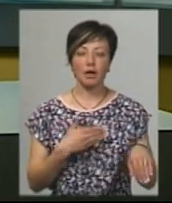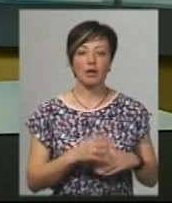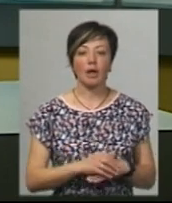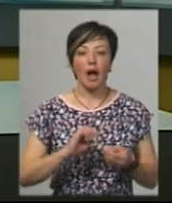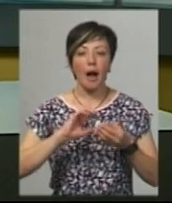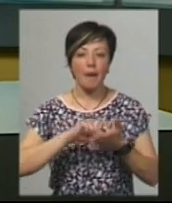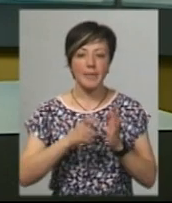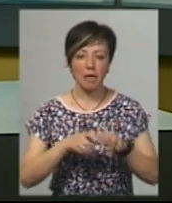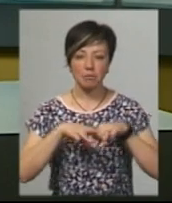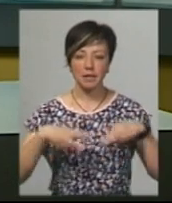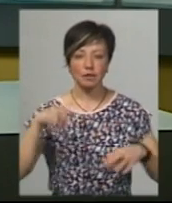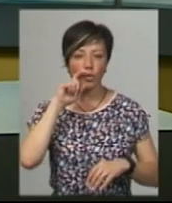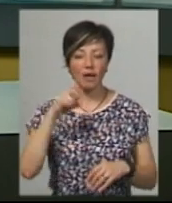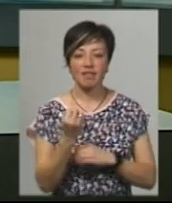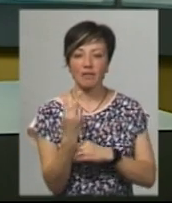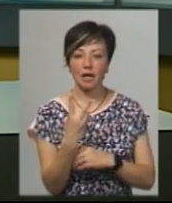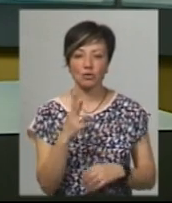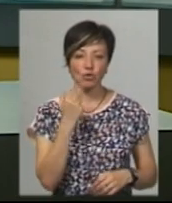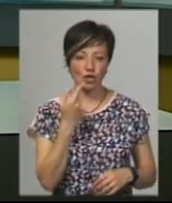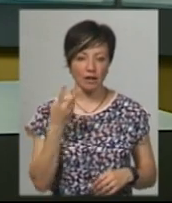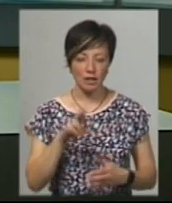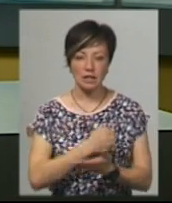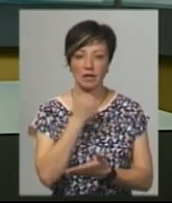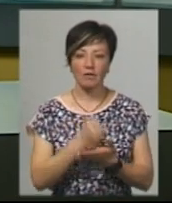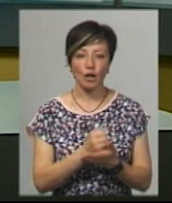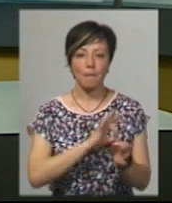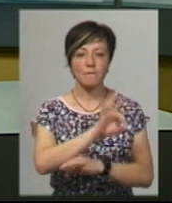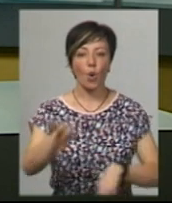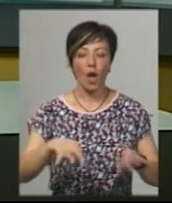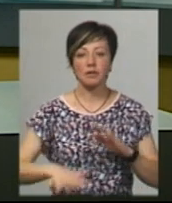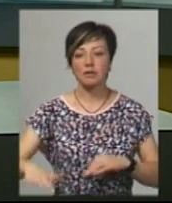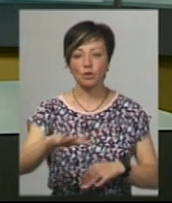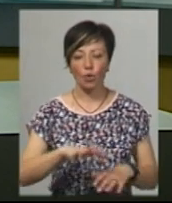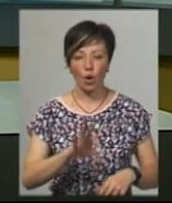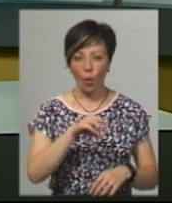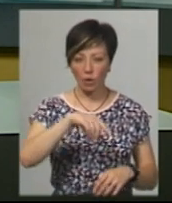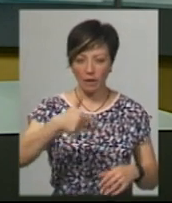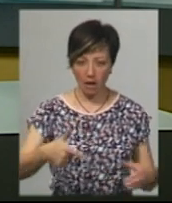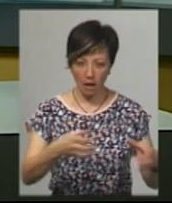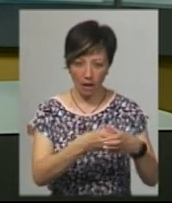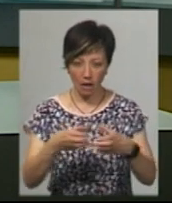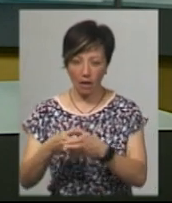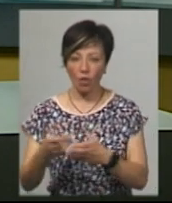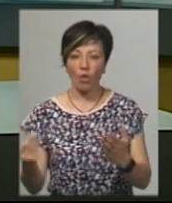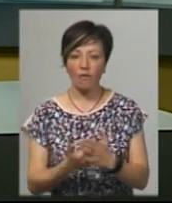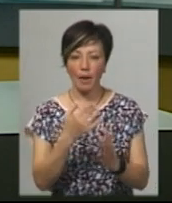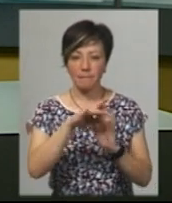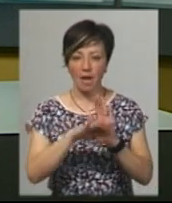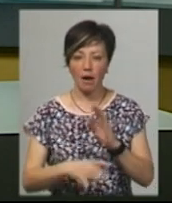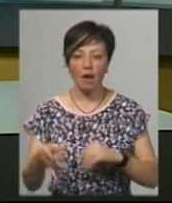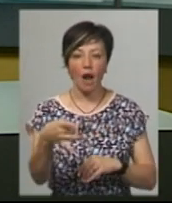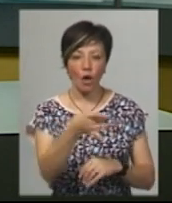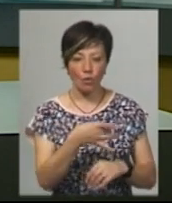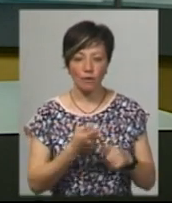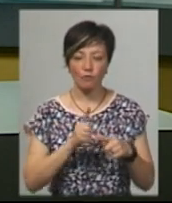Нагадаю, Кабінет міністрів України 12 червня затвердив проєкт території об'єднаних територіальних громад та новий перелік районів.